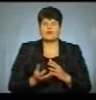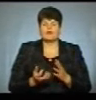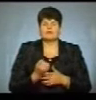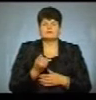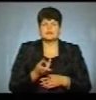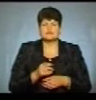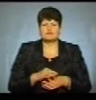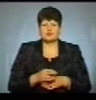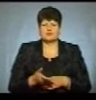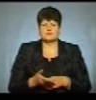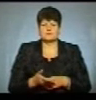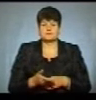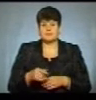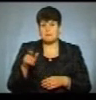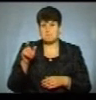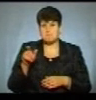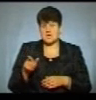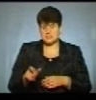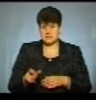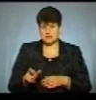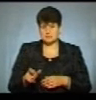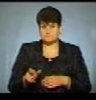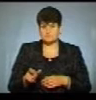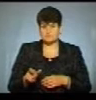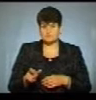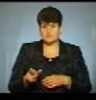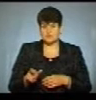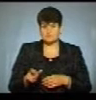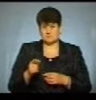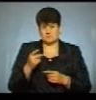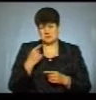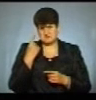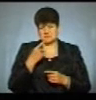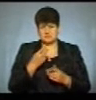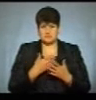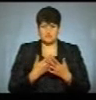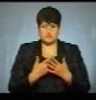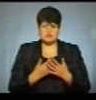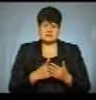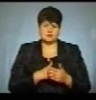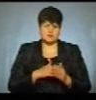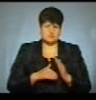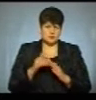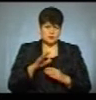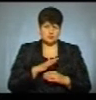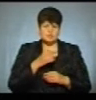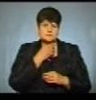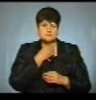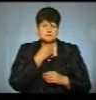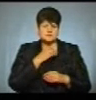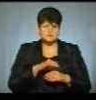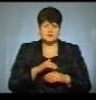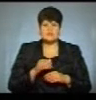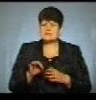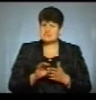захворювання? Пацієнт, який з клінічною відповідною симптоматикою, це висока температура тіла, болі в горлі, він